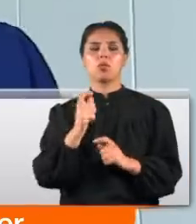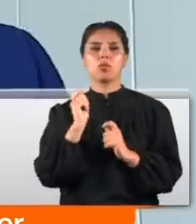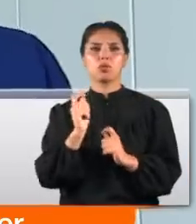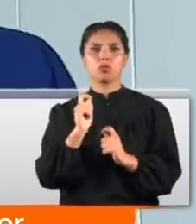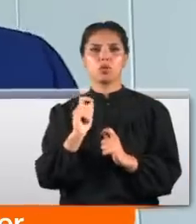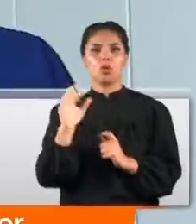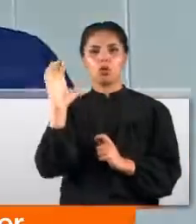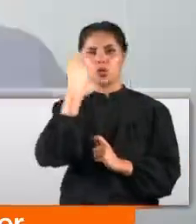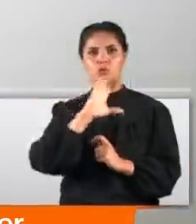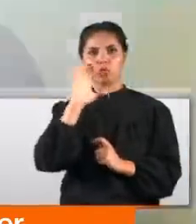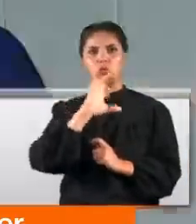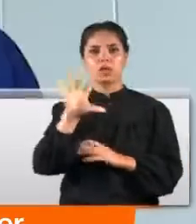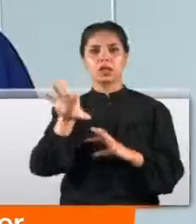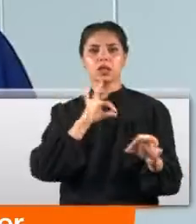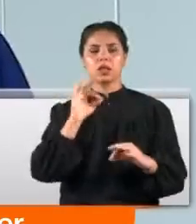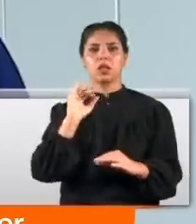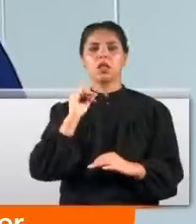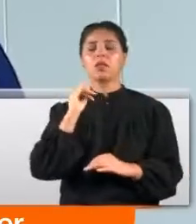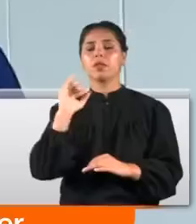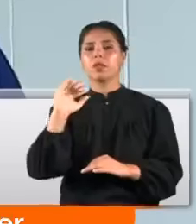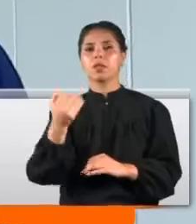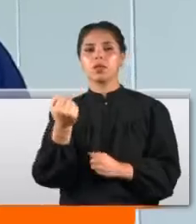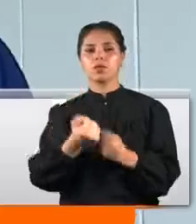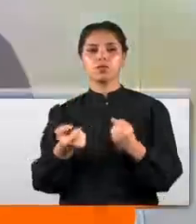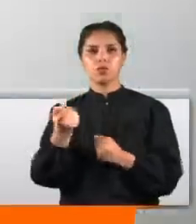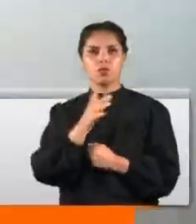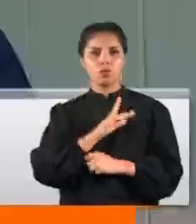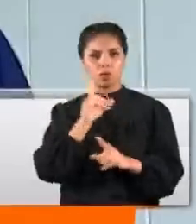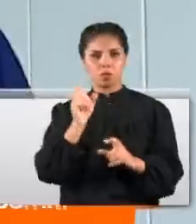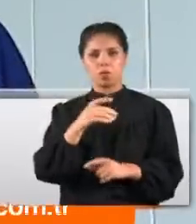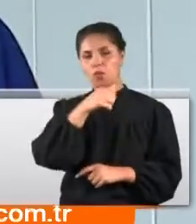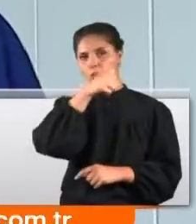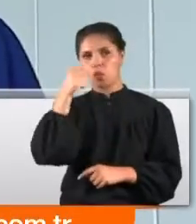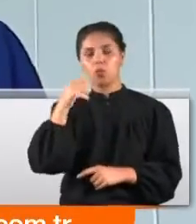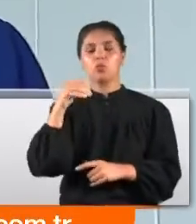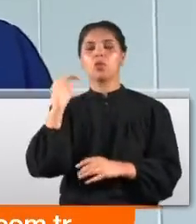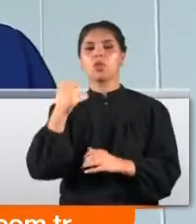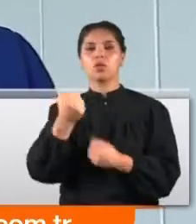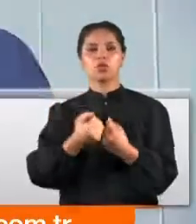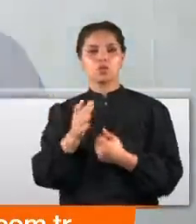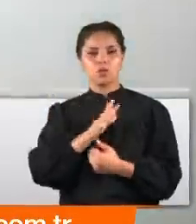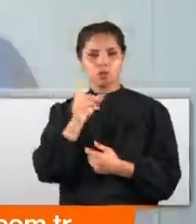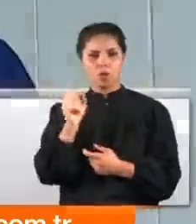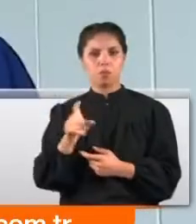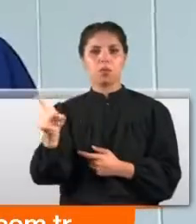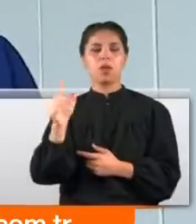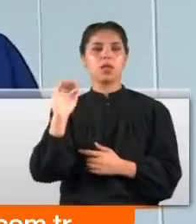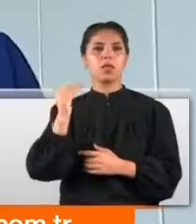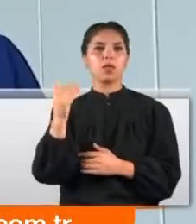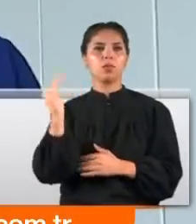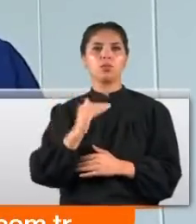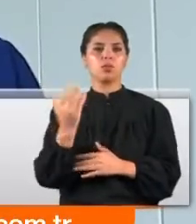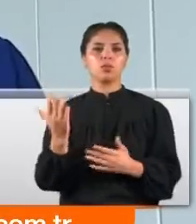avı yapan taksici var mı? Uyuşturucu kullanan taksi şoförü var mı? Taksi nasıl oluyor da toplu taşımadan ucuz oluyor? Gerçek